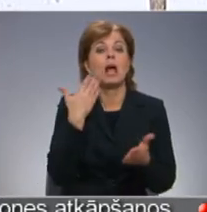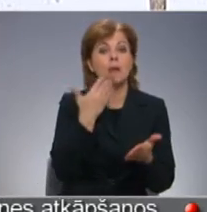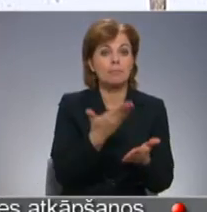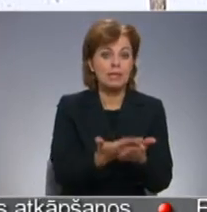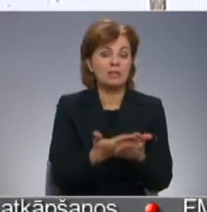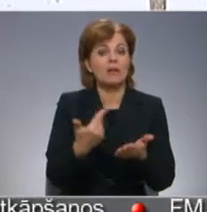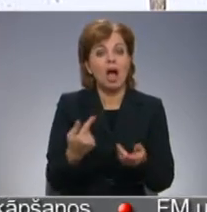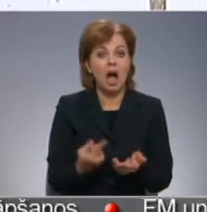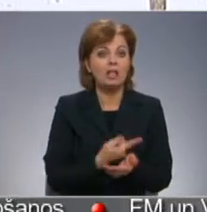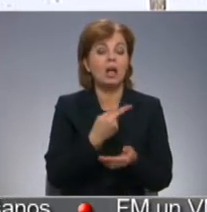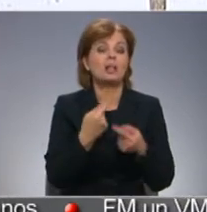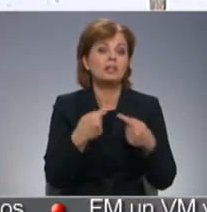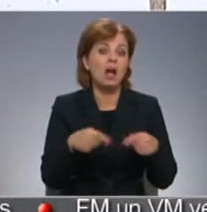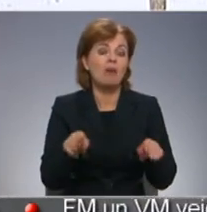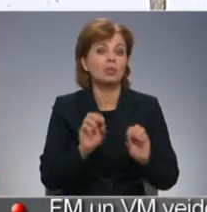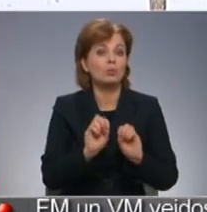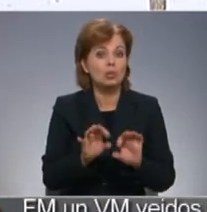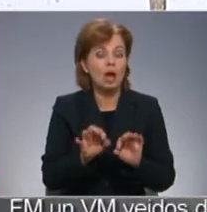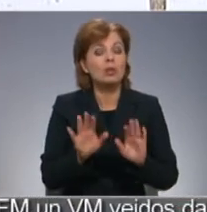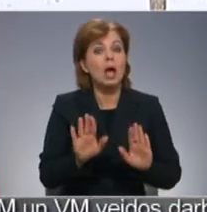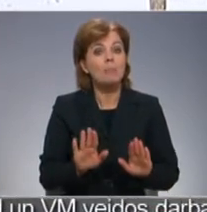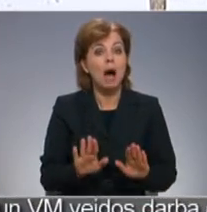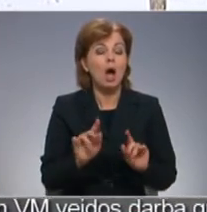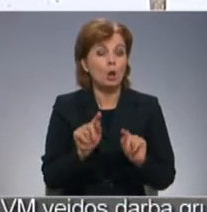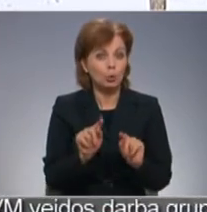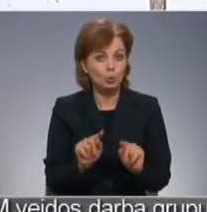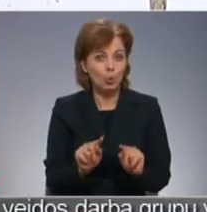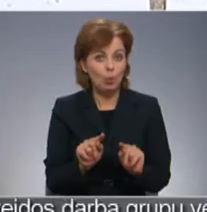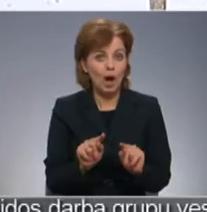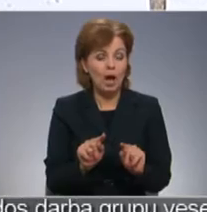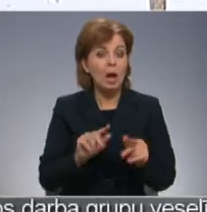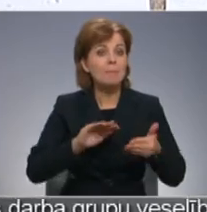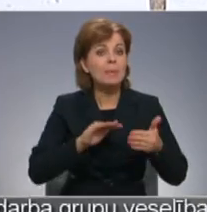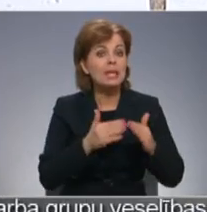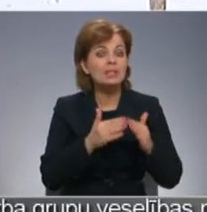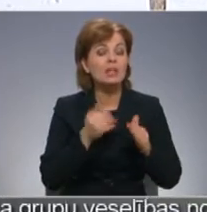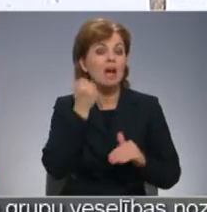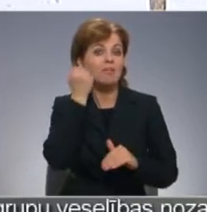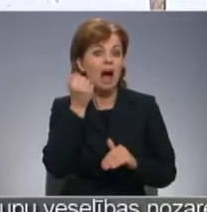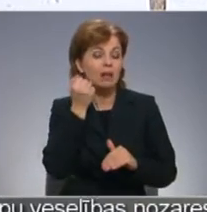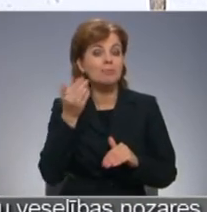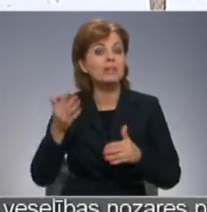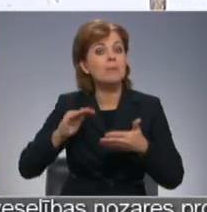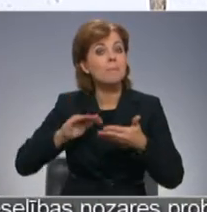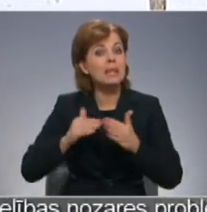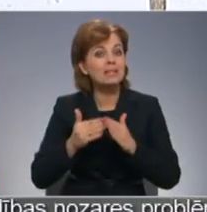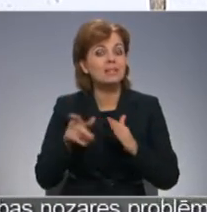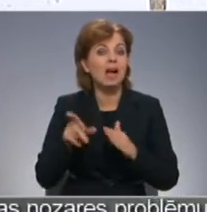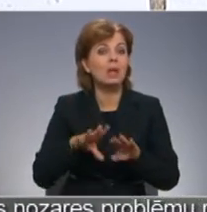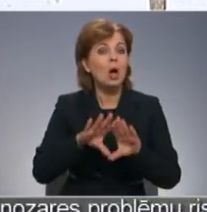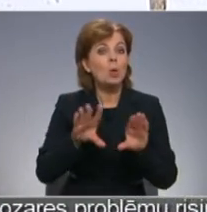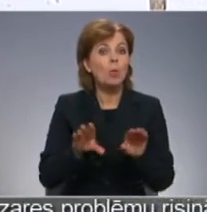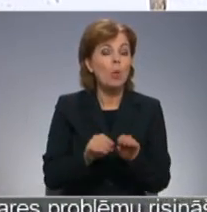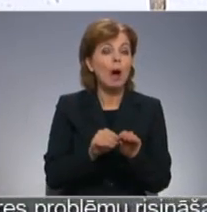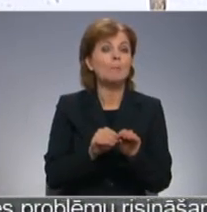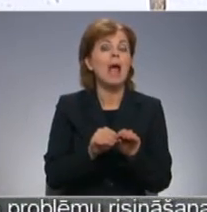jau atkal savādāku stāstu par to, kā pils un Valmieras pilsēta tādā kopējā sinerģijā